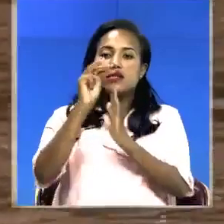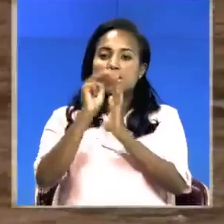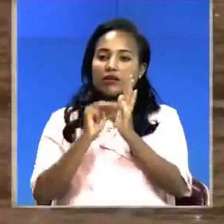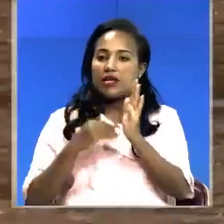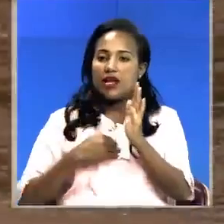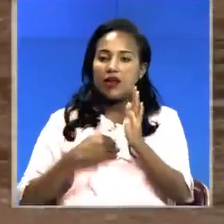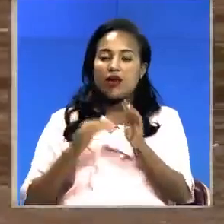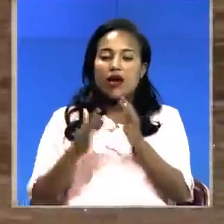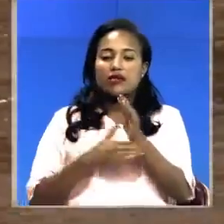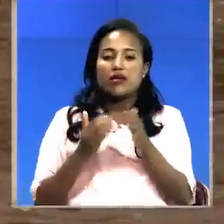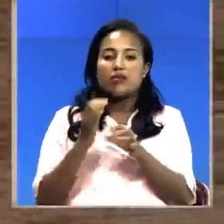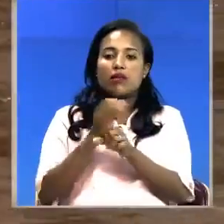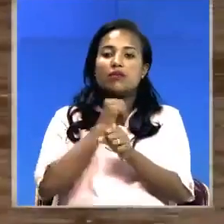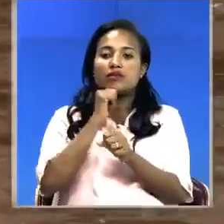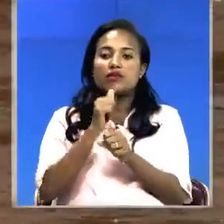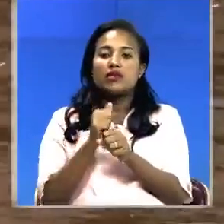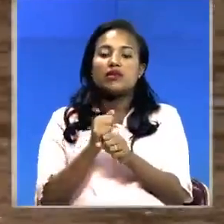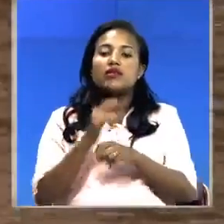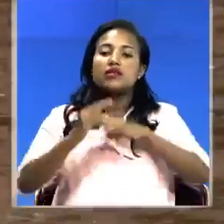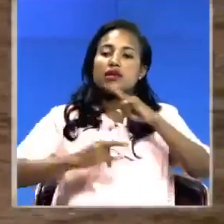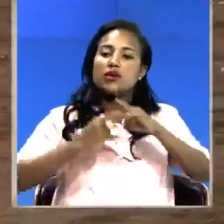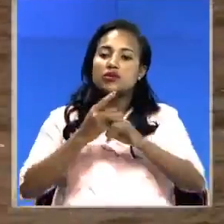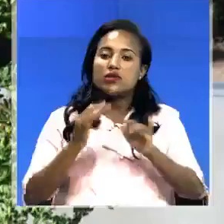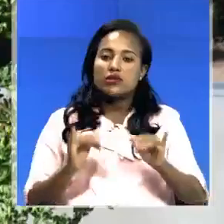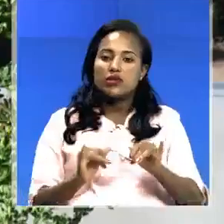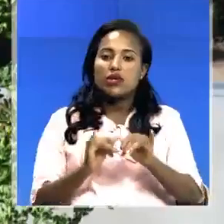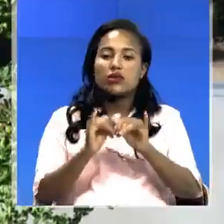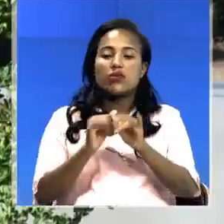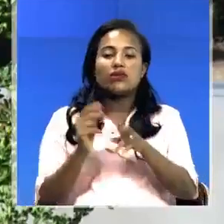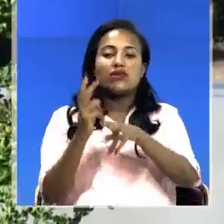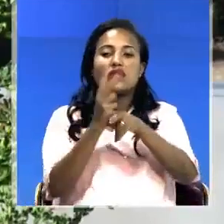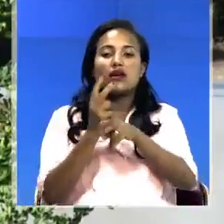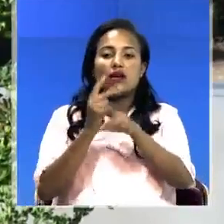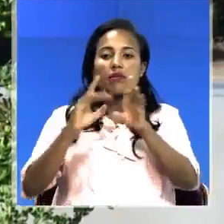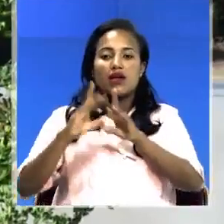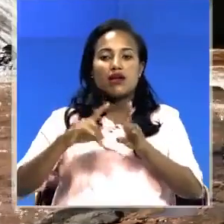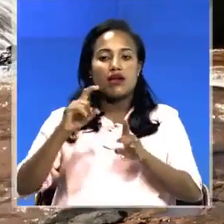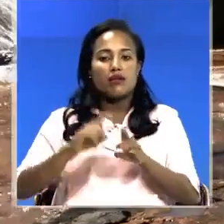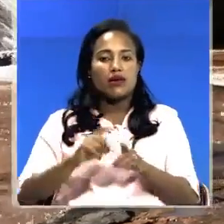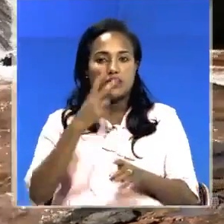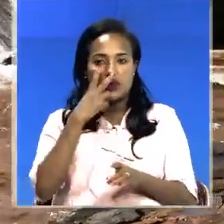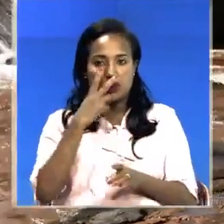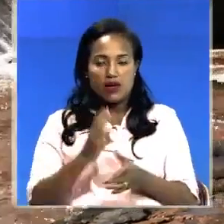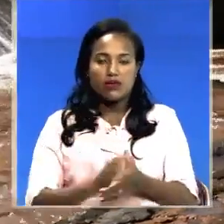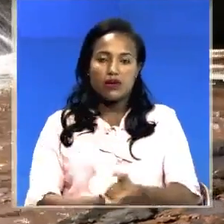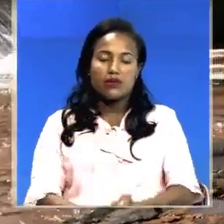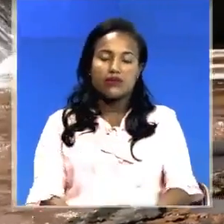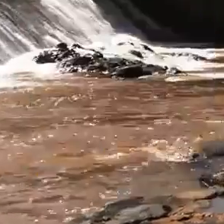ባለማስገር የአሳ ዝርያዎቻችን እንዲቀጥሉ አስጋሪዎች ጥንቃቄ እንዲያደርጉም ተመላክቷል።